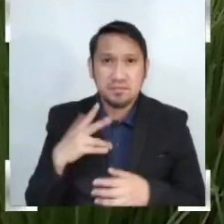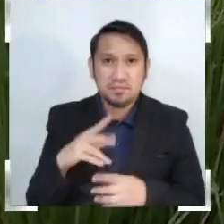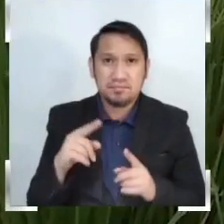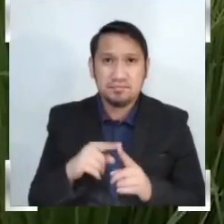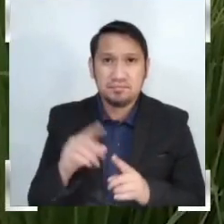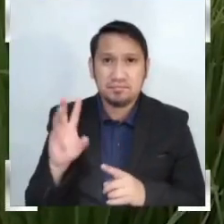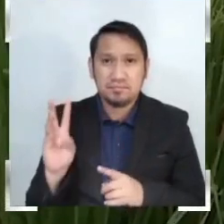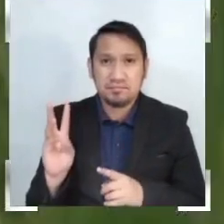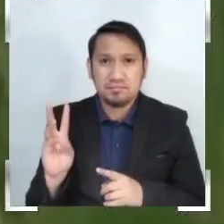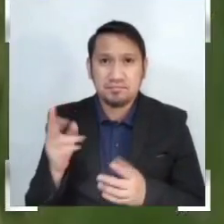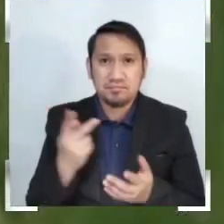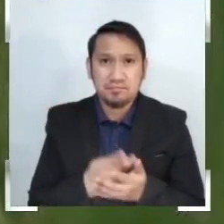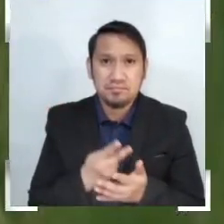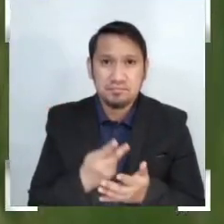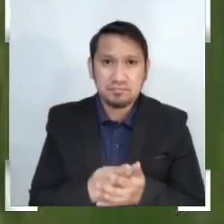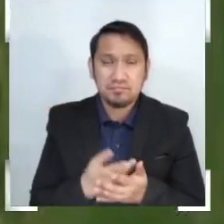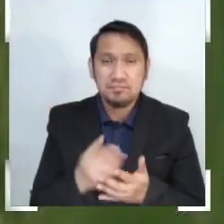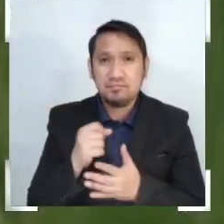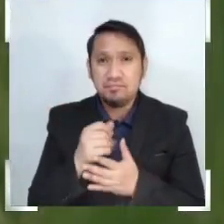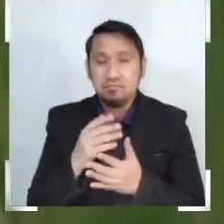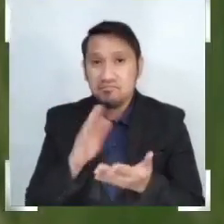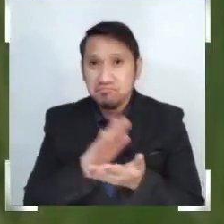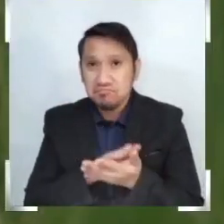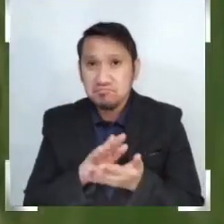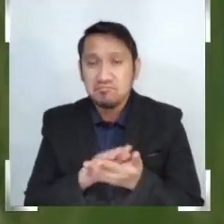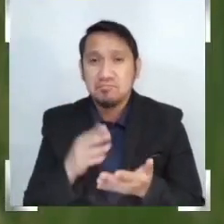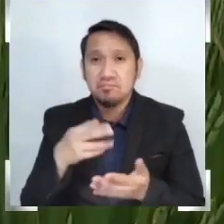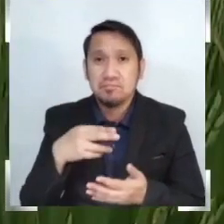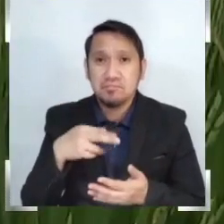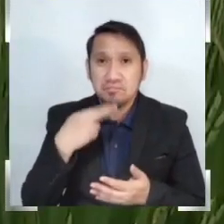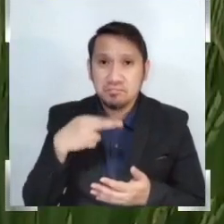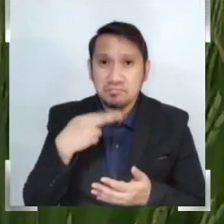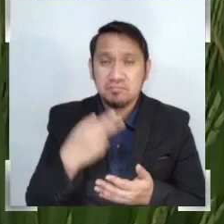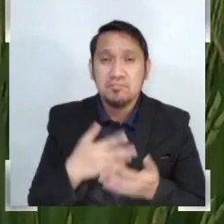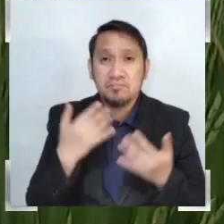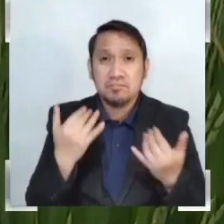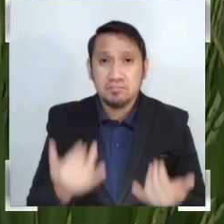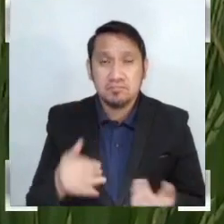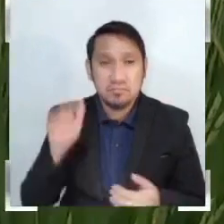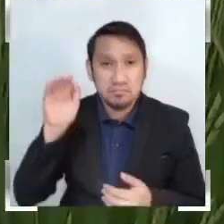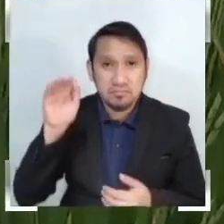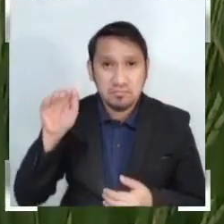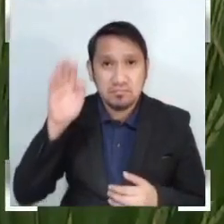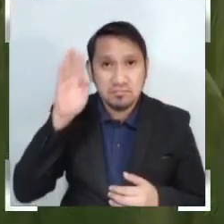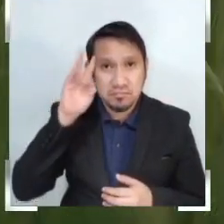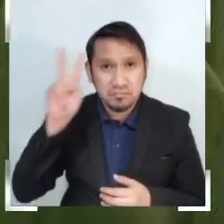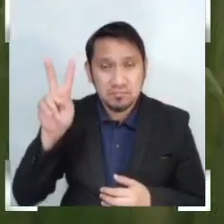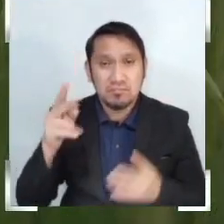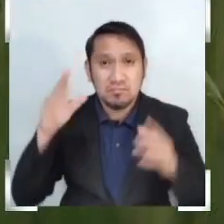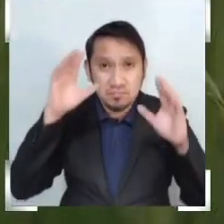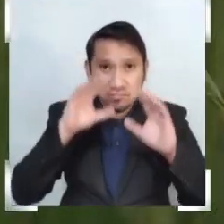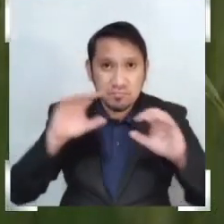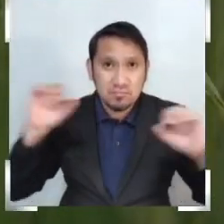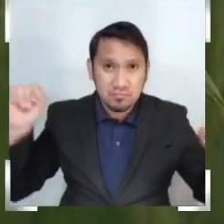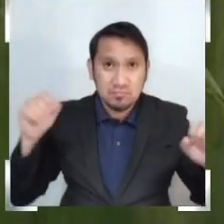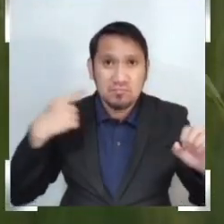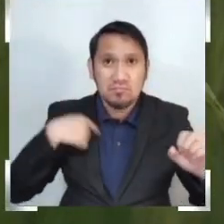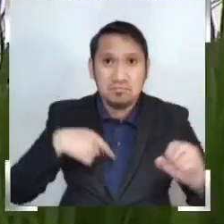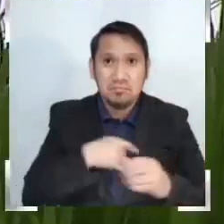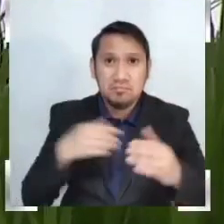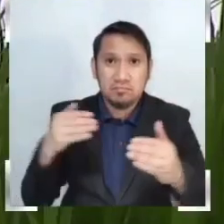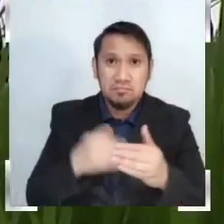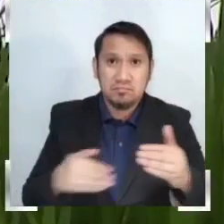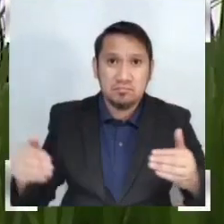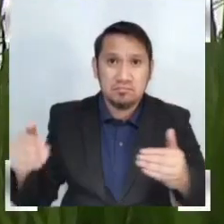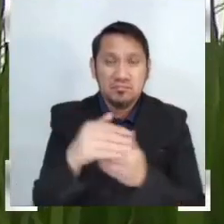ngayon ng ating Pangulo, sana isa sa mga mensahe sa iikot na sa ASEAN na ay pasiguraduhin na i-advance na po niya yung mga kontrata natin